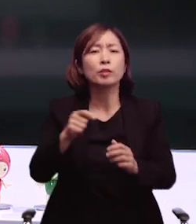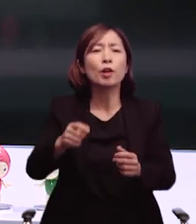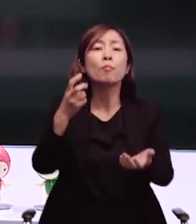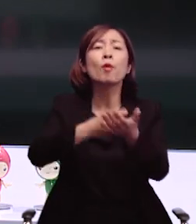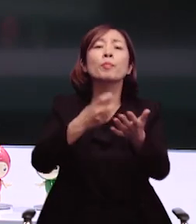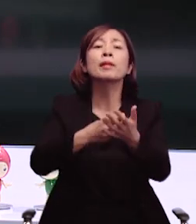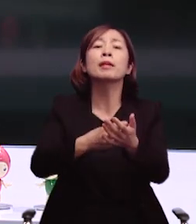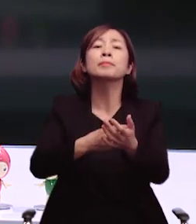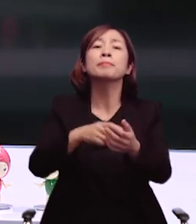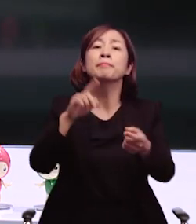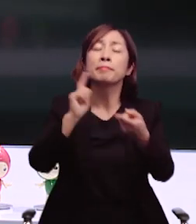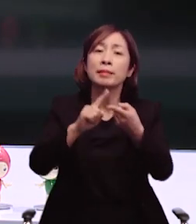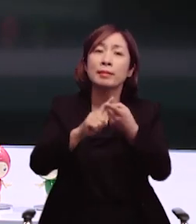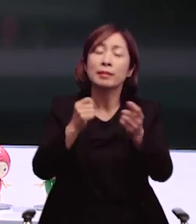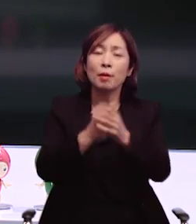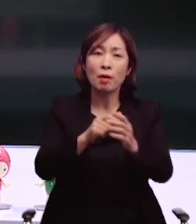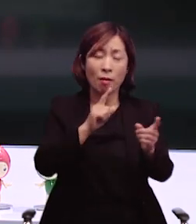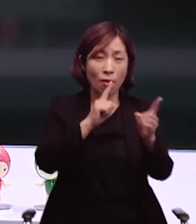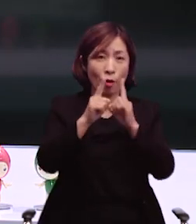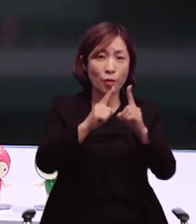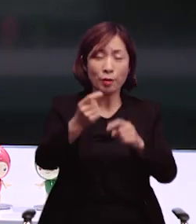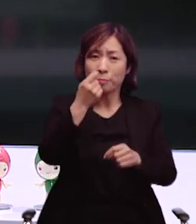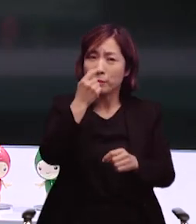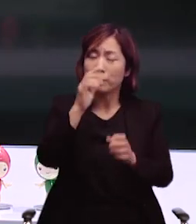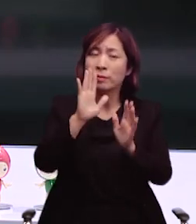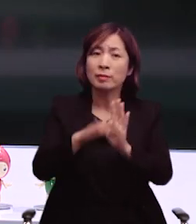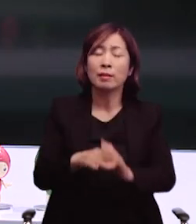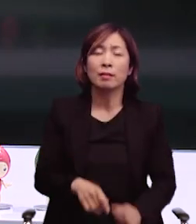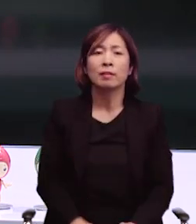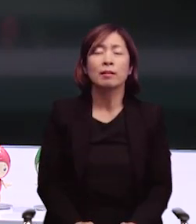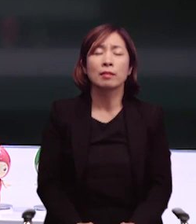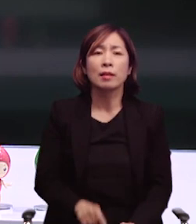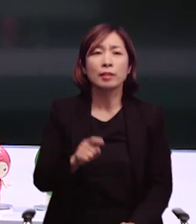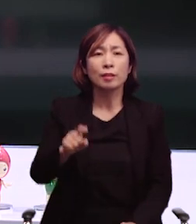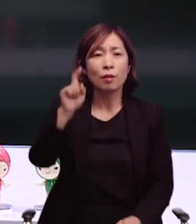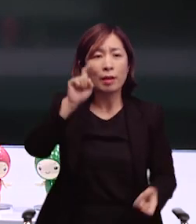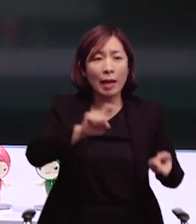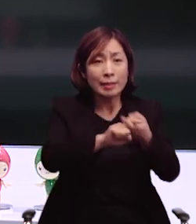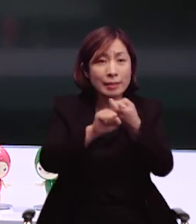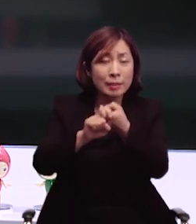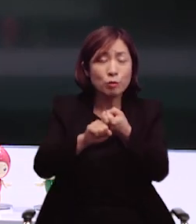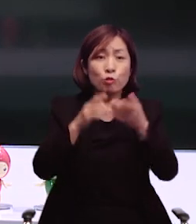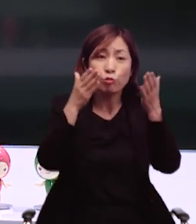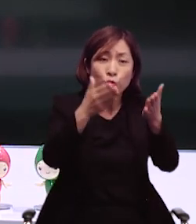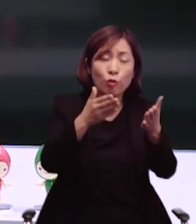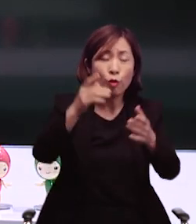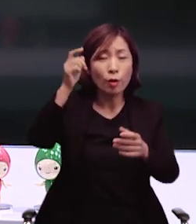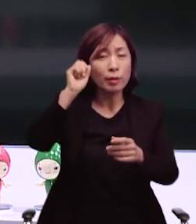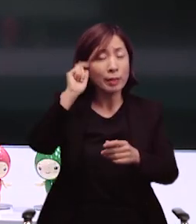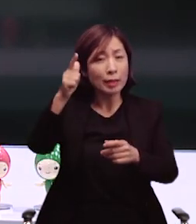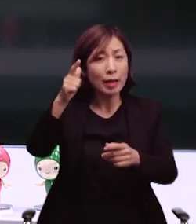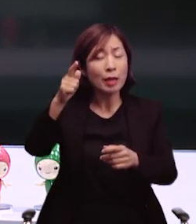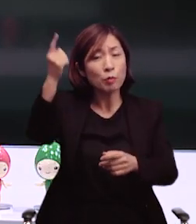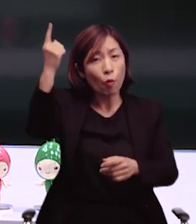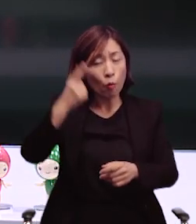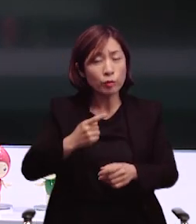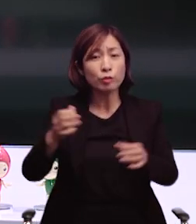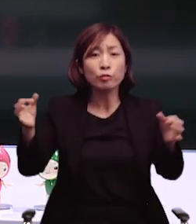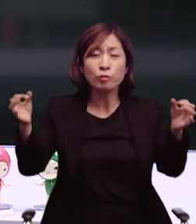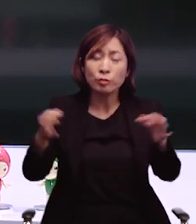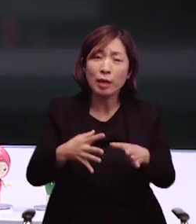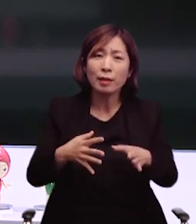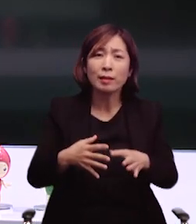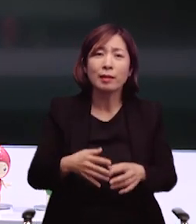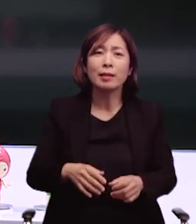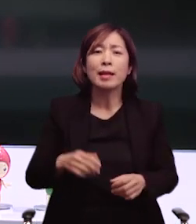예요 그래서 언어를 배울 때 그런 반 심히 가고 깨달음이 올수 있는 순간을